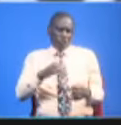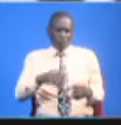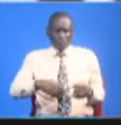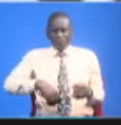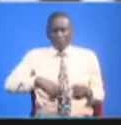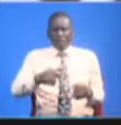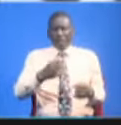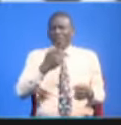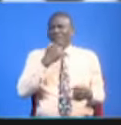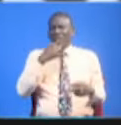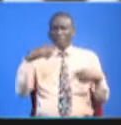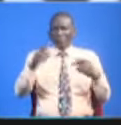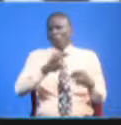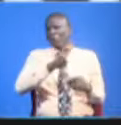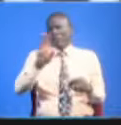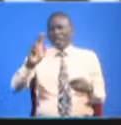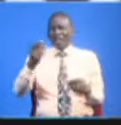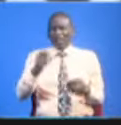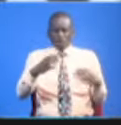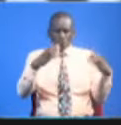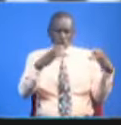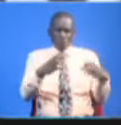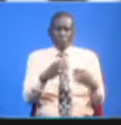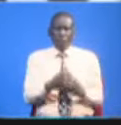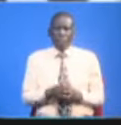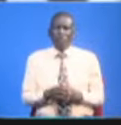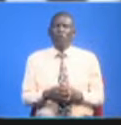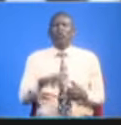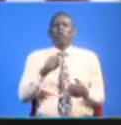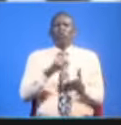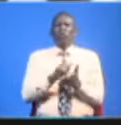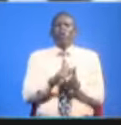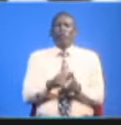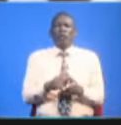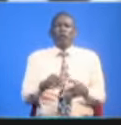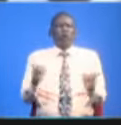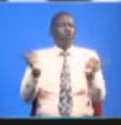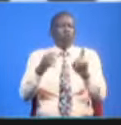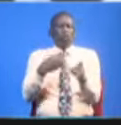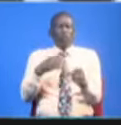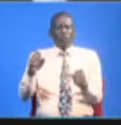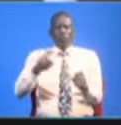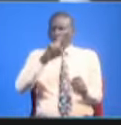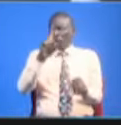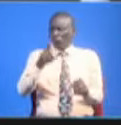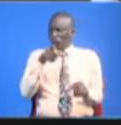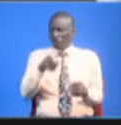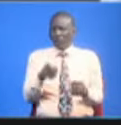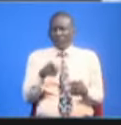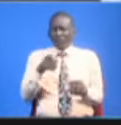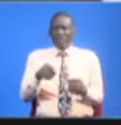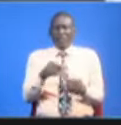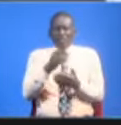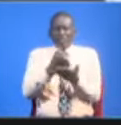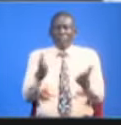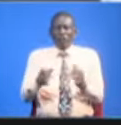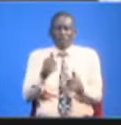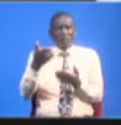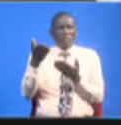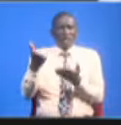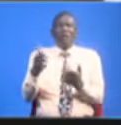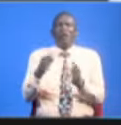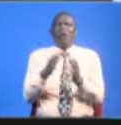wa Nyanza Western Kenya Caucus, ili tusiwe na ile swala, kwa sababu hii ni kama ni kitu ambao iko